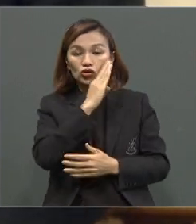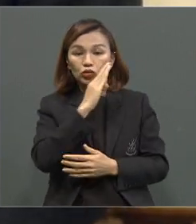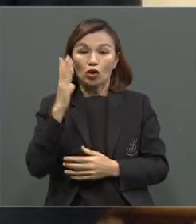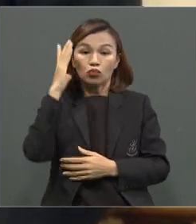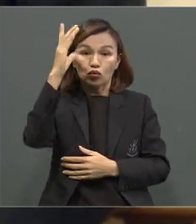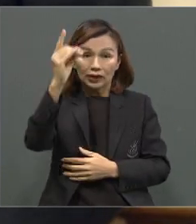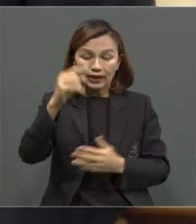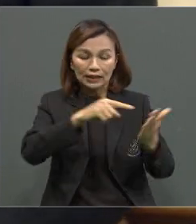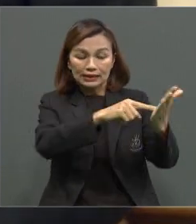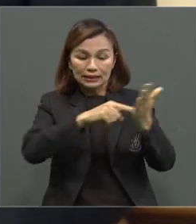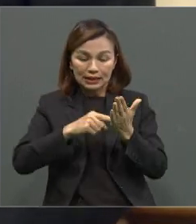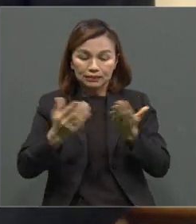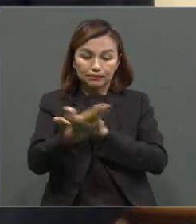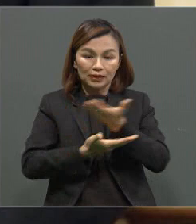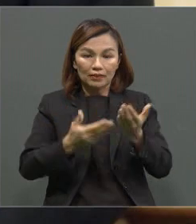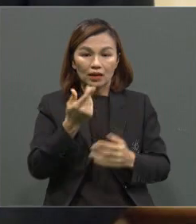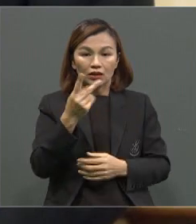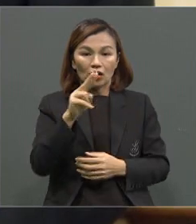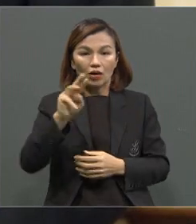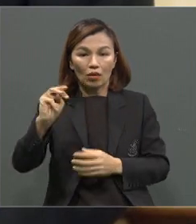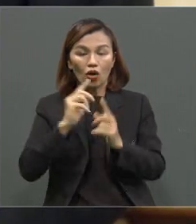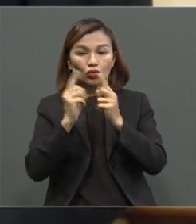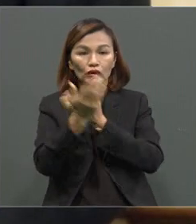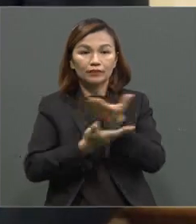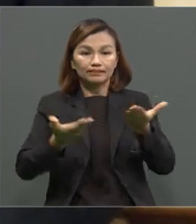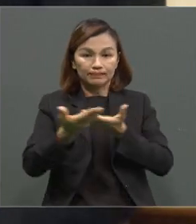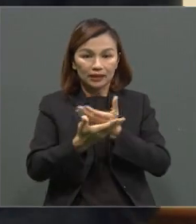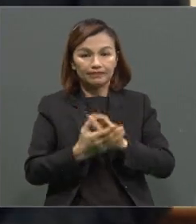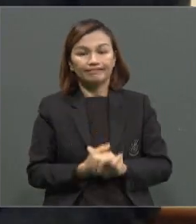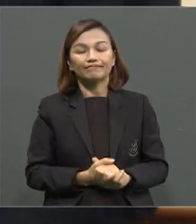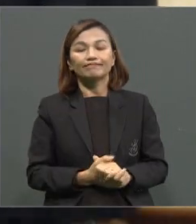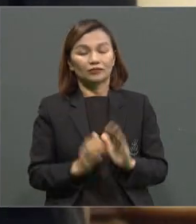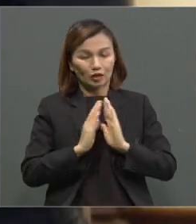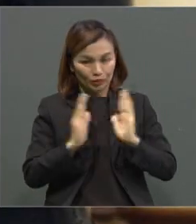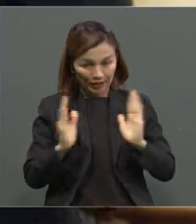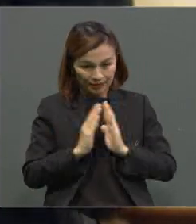หยิบยกมาพูดในครม.ก็คงมีการพูดคุยกันขอบคุณครับ